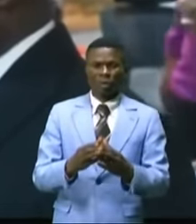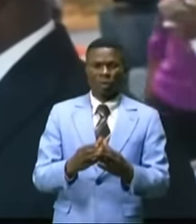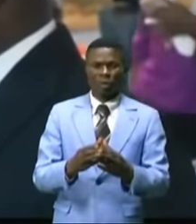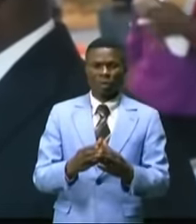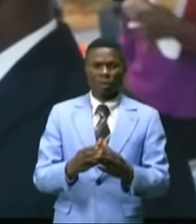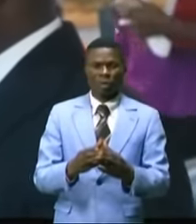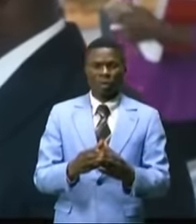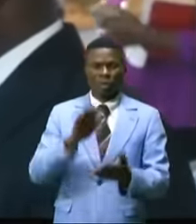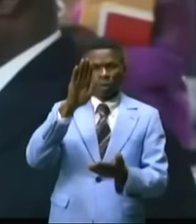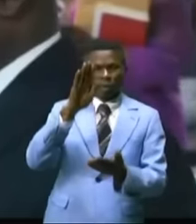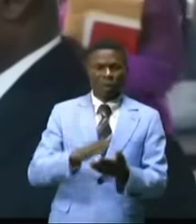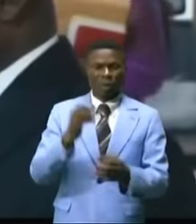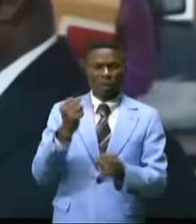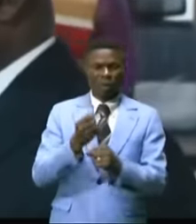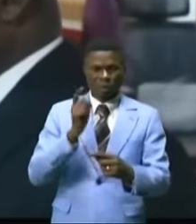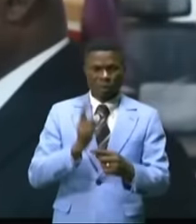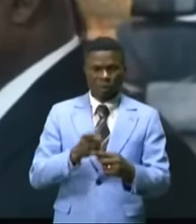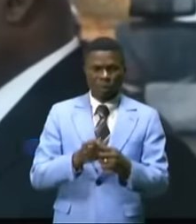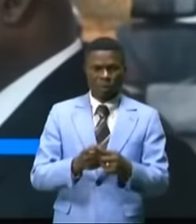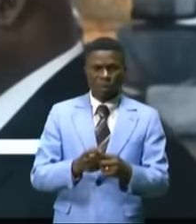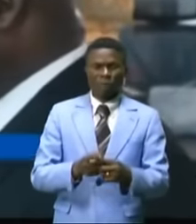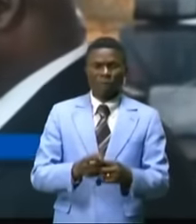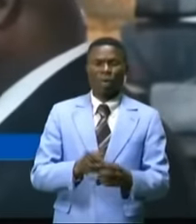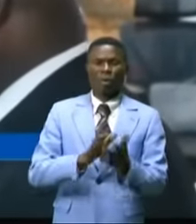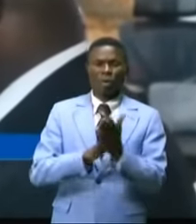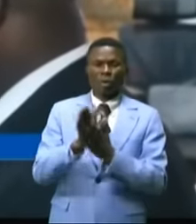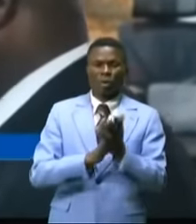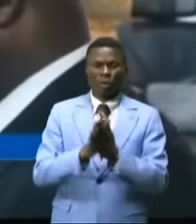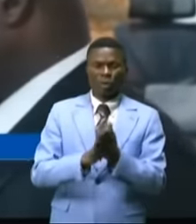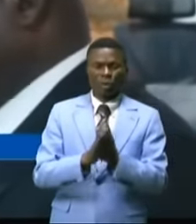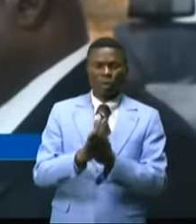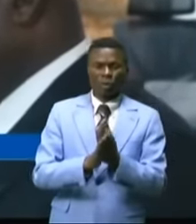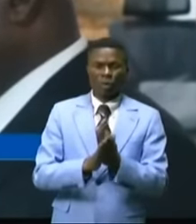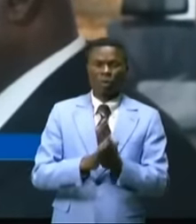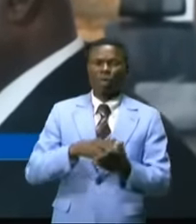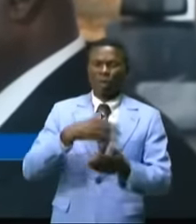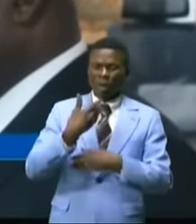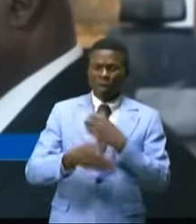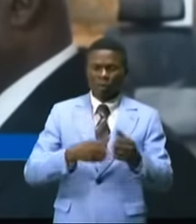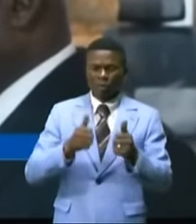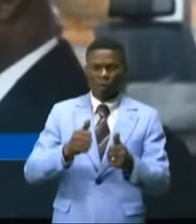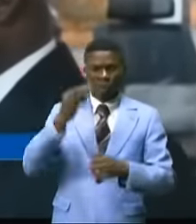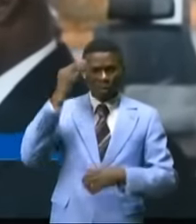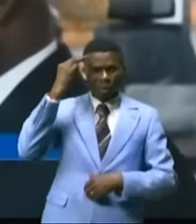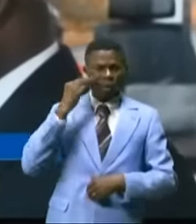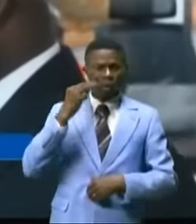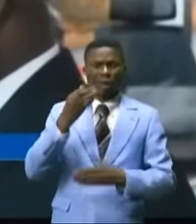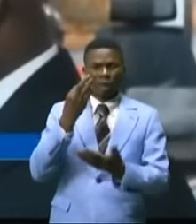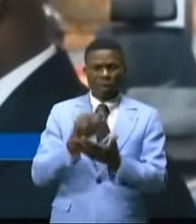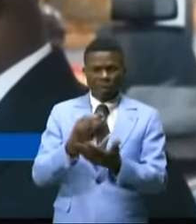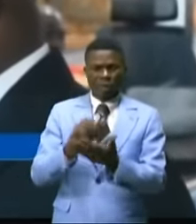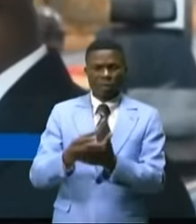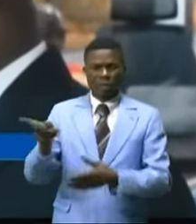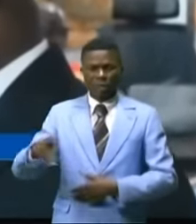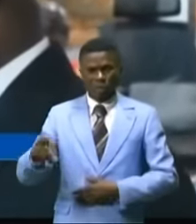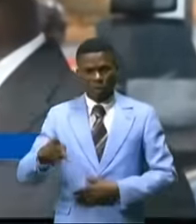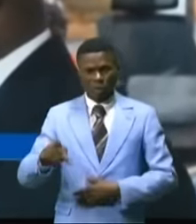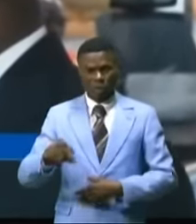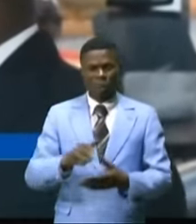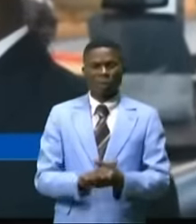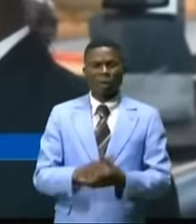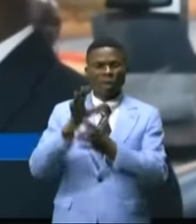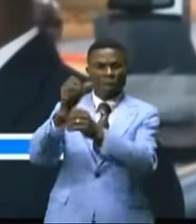la modernisation, c'était levé de Gouvernia et de son excellence, monsieur le ministre des Finances, de passer par les notes de